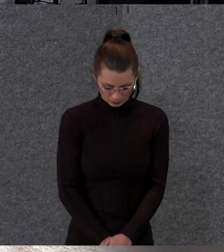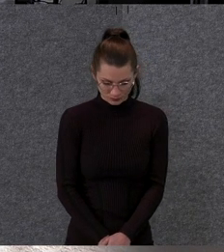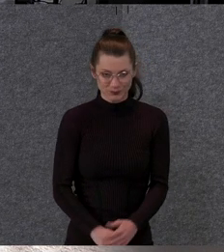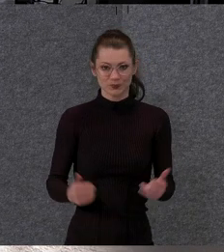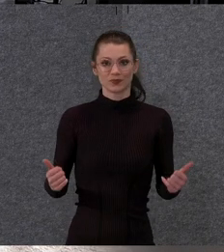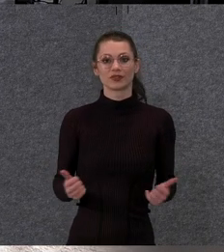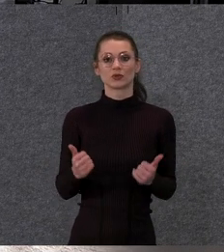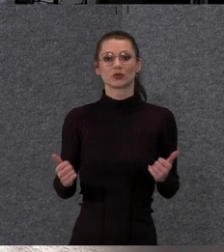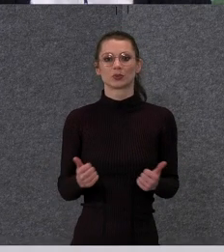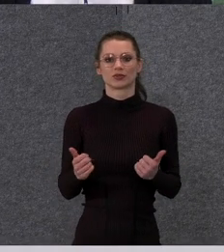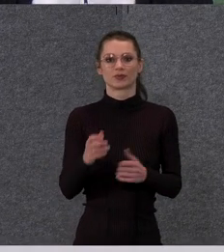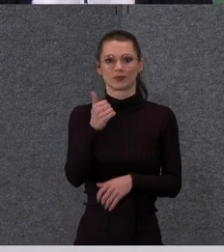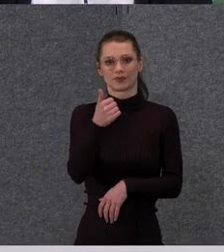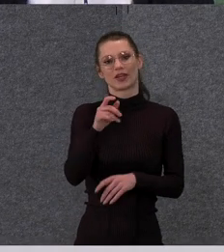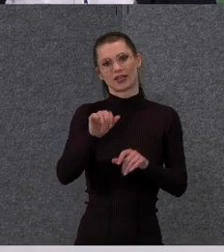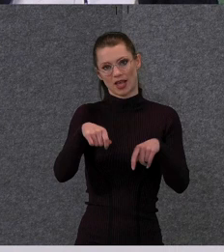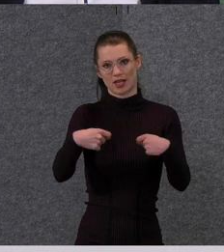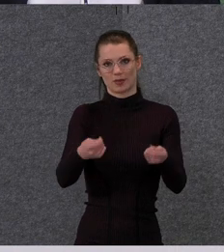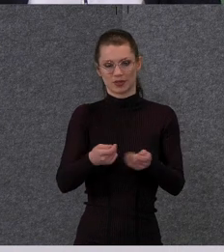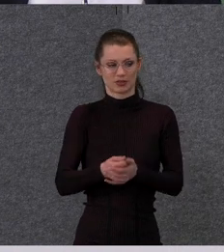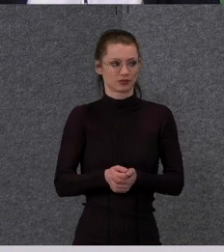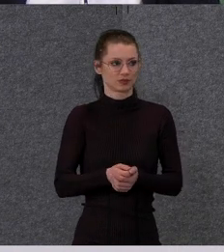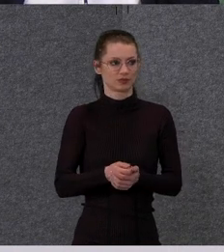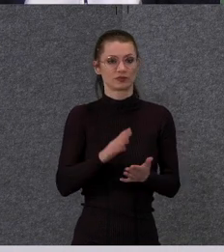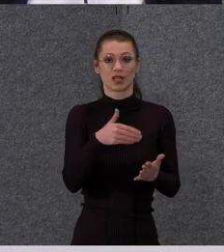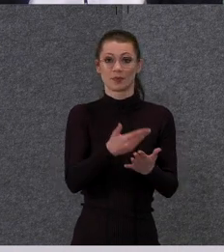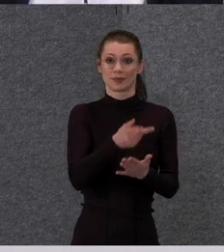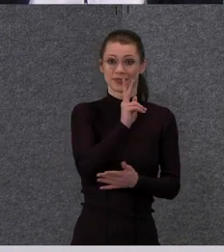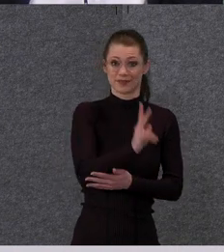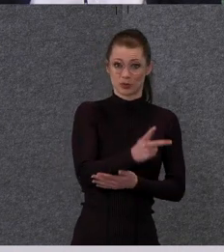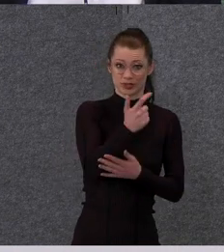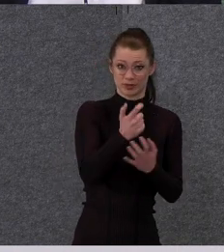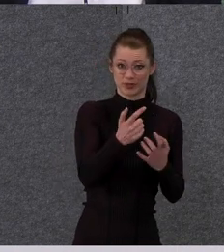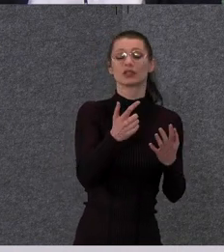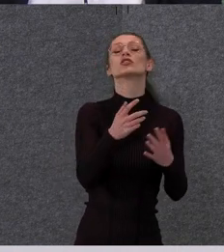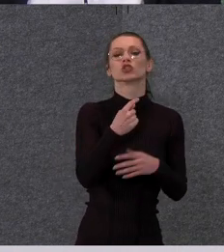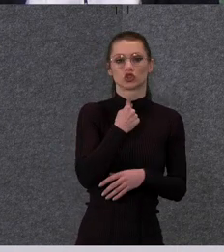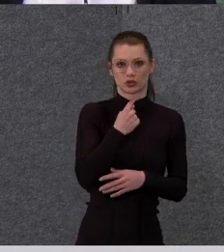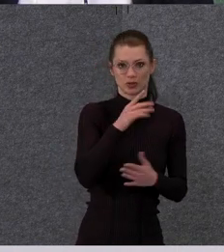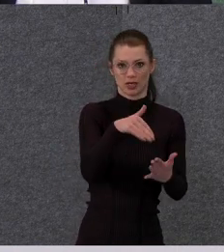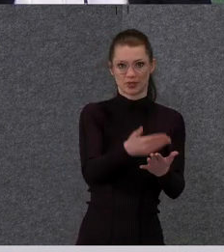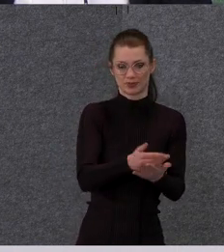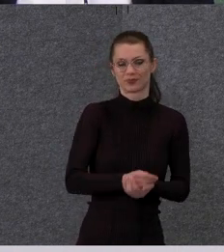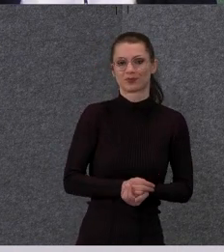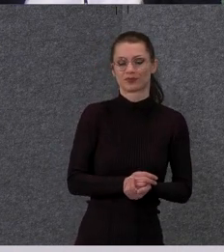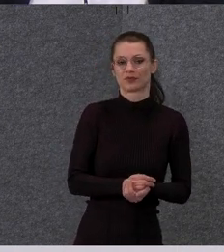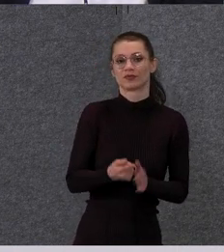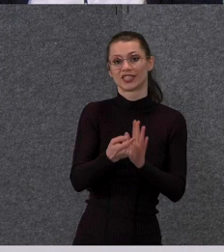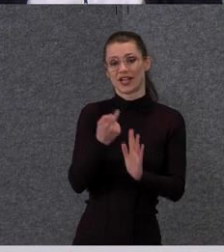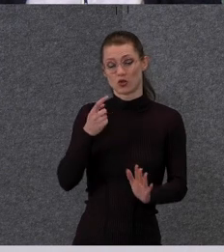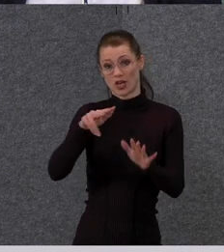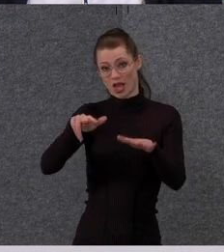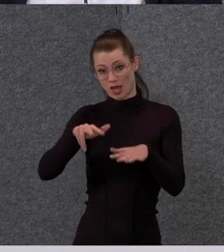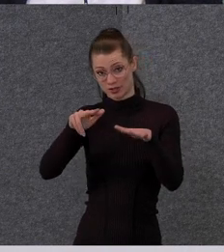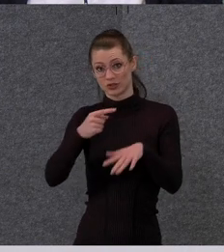Wunderbar, wir haben ein Ergebnis und zwar wurden abgegeben 270 Stimmen, dabei entfielen 18